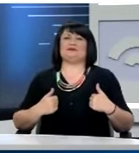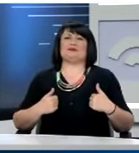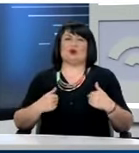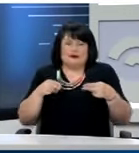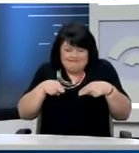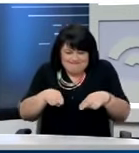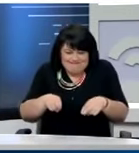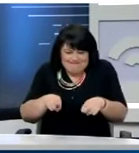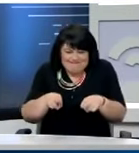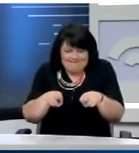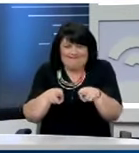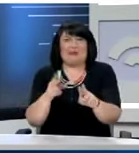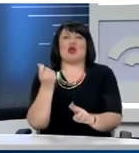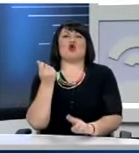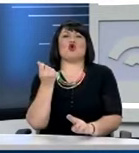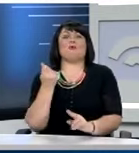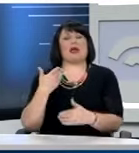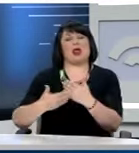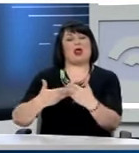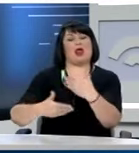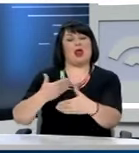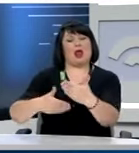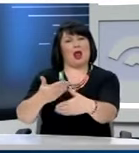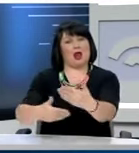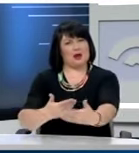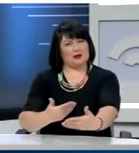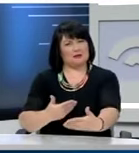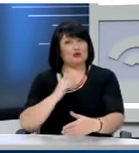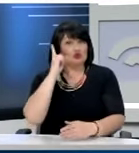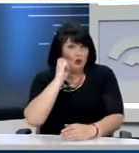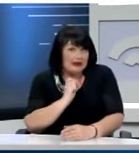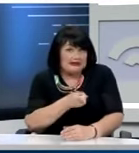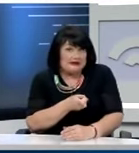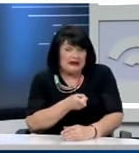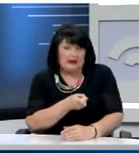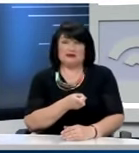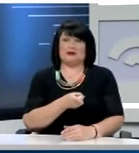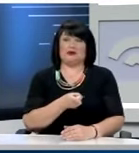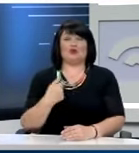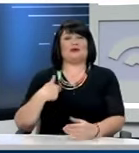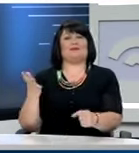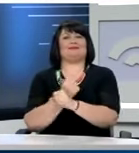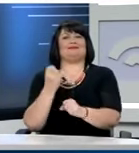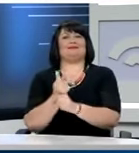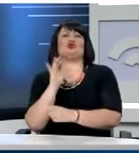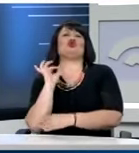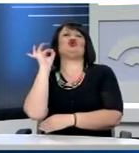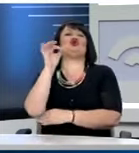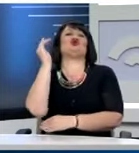οικονομία, και ενώ το γνωρίζατε ότι πετυχαίναμε τους